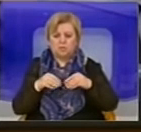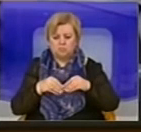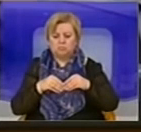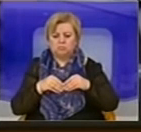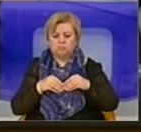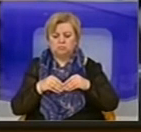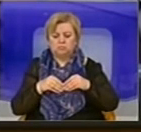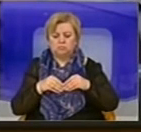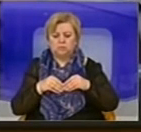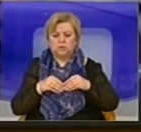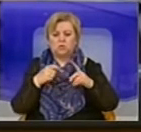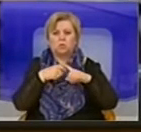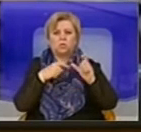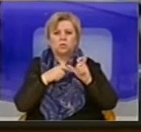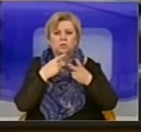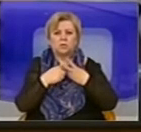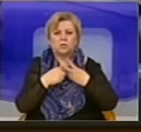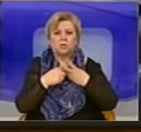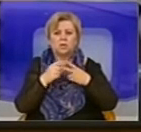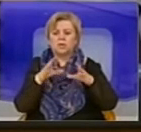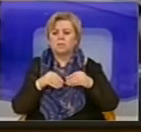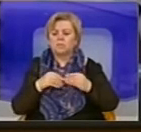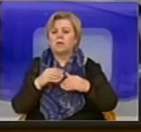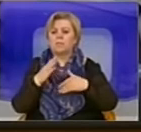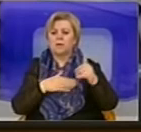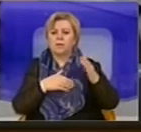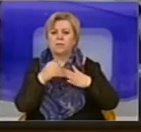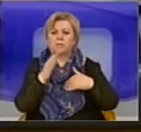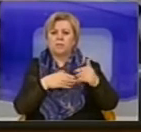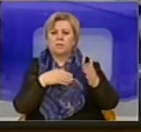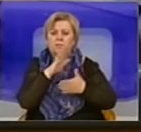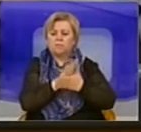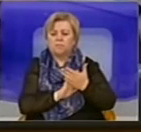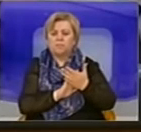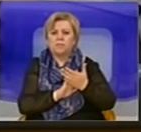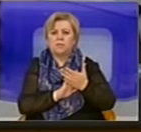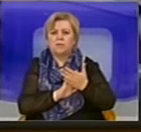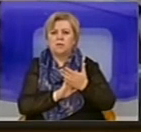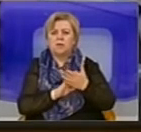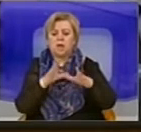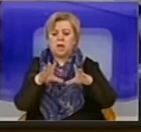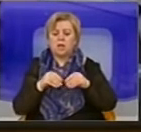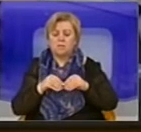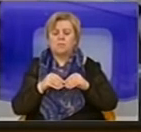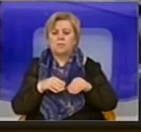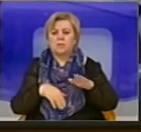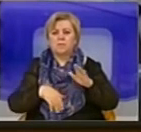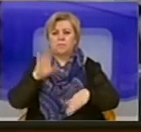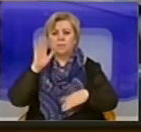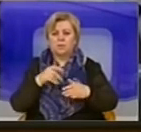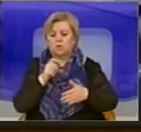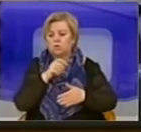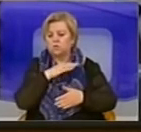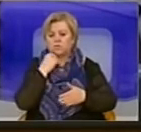aplikueshme nëpërmjet kushtetutës së saj dhe zbatimi i tyre në praktik ka filluar dhe zbatohen në masë edhe më të madhe se shumë antar